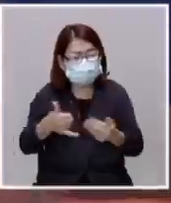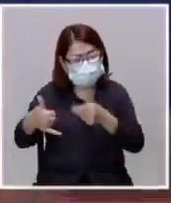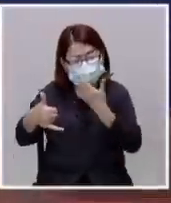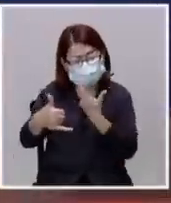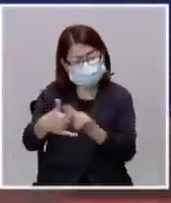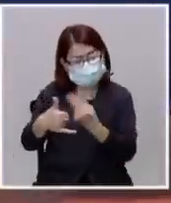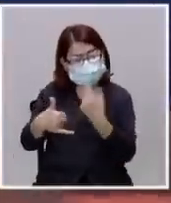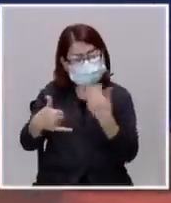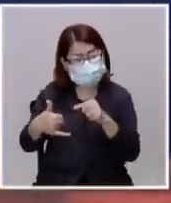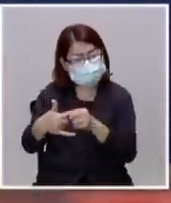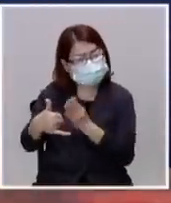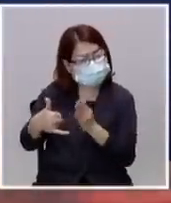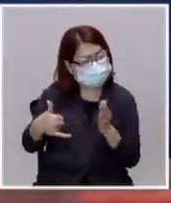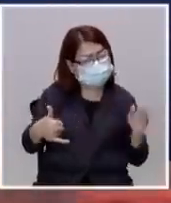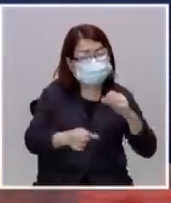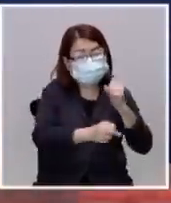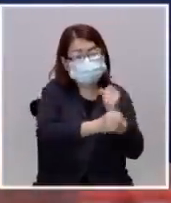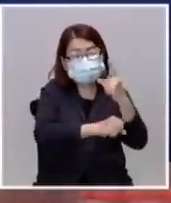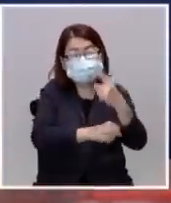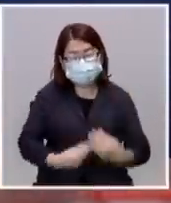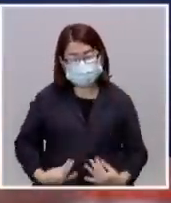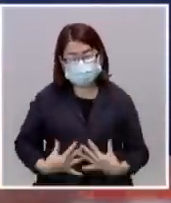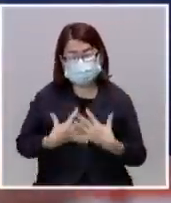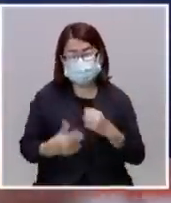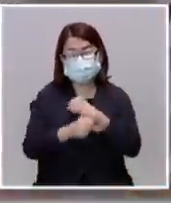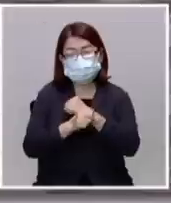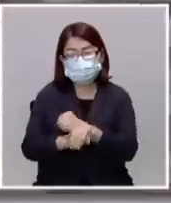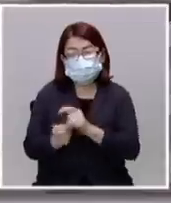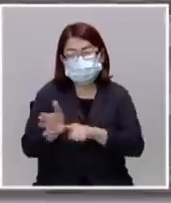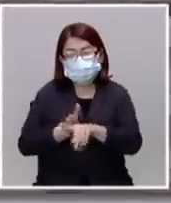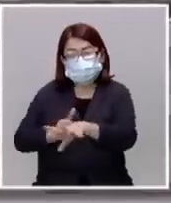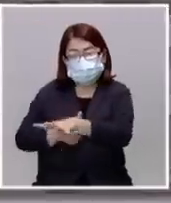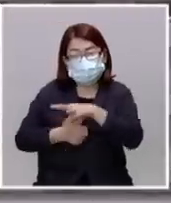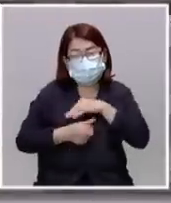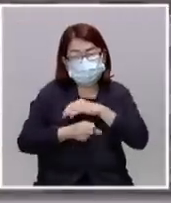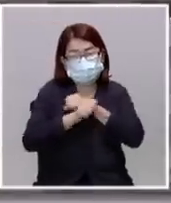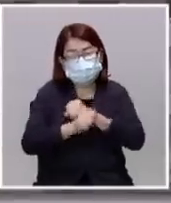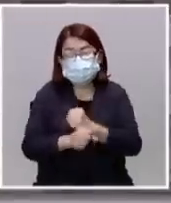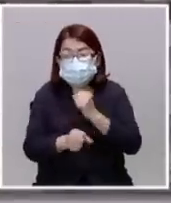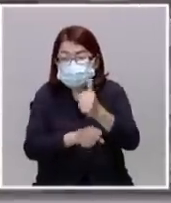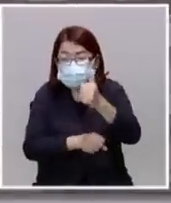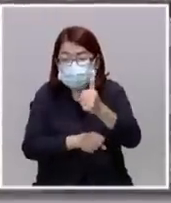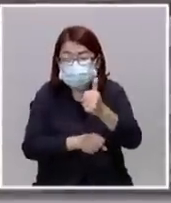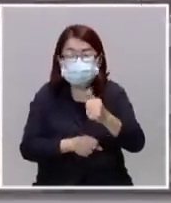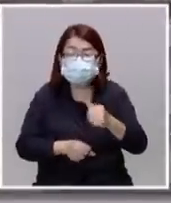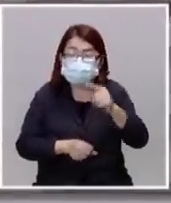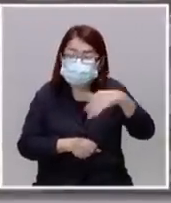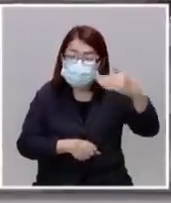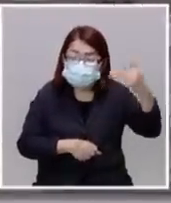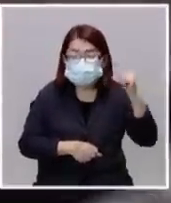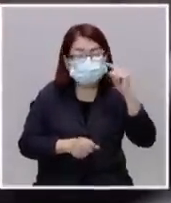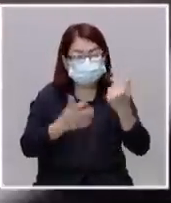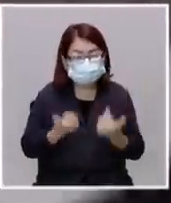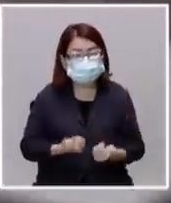าคำตอบว่าวัคซีนซิโนแวคสามารถสร้างภูมิคุ้มกันต้านโควิด-19 ในร่างกายมนุษย์ได้นานแค่ไหนเพราะปัจจุบันยังไม่มีข้อมูล